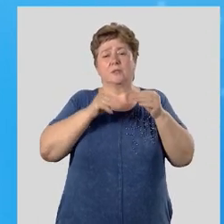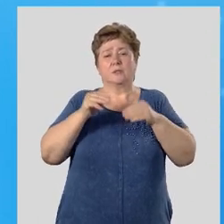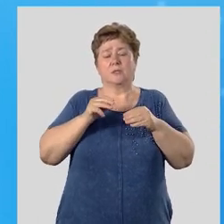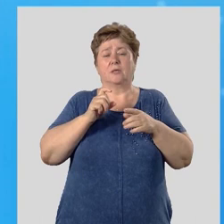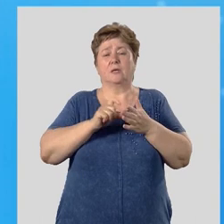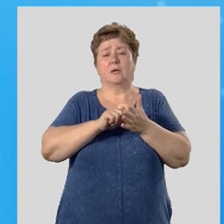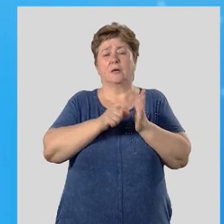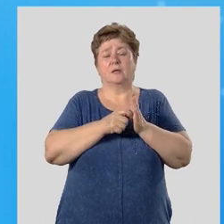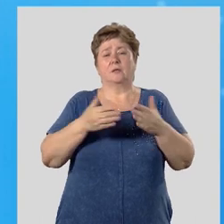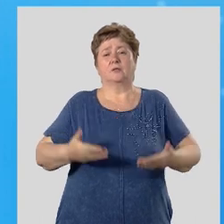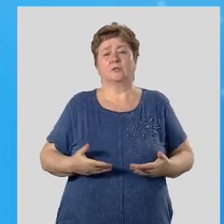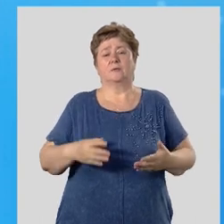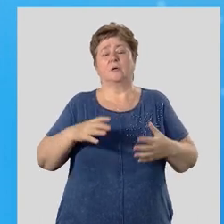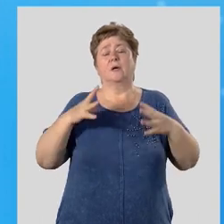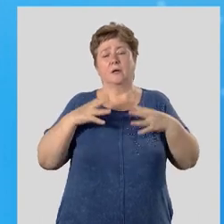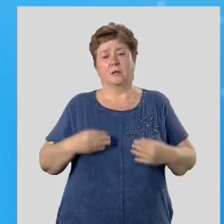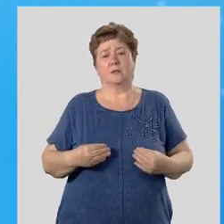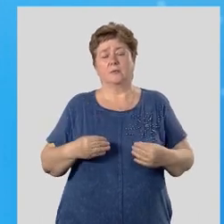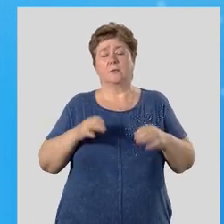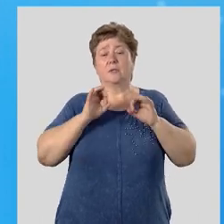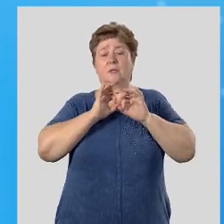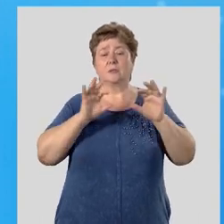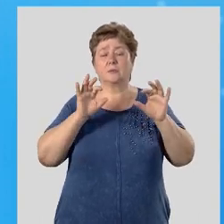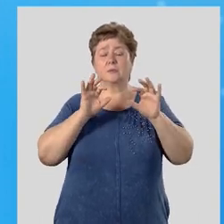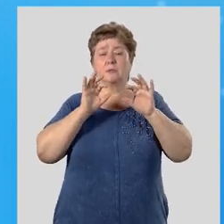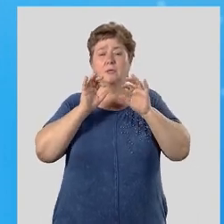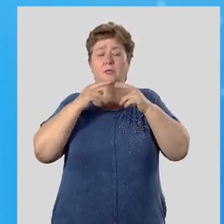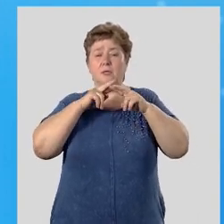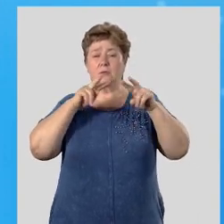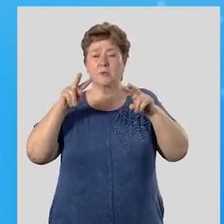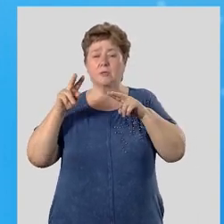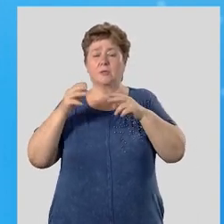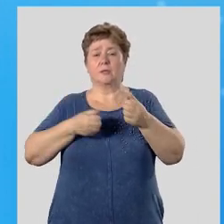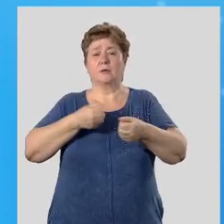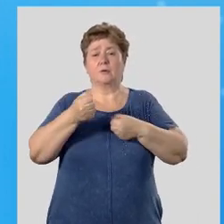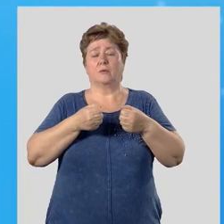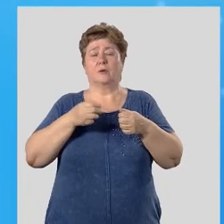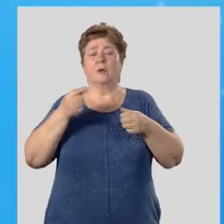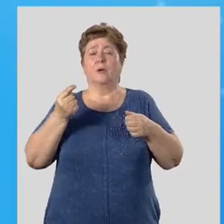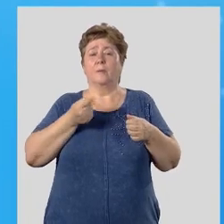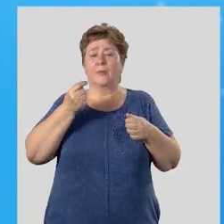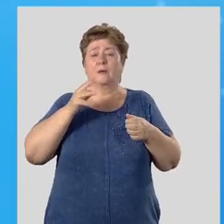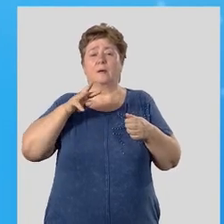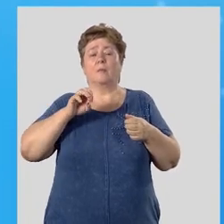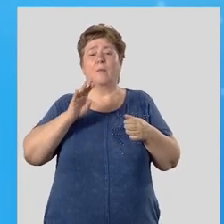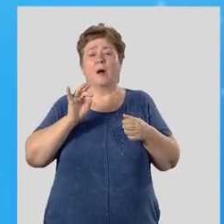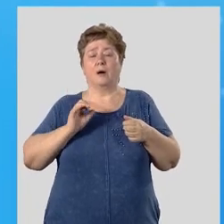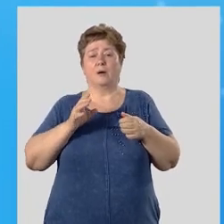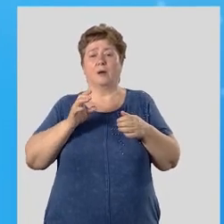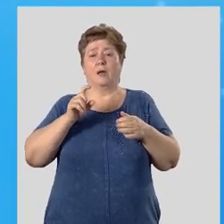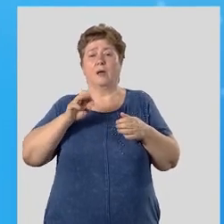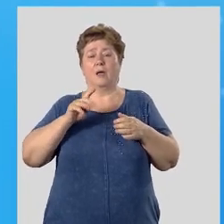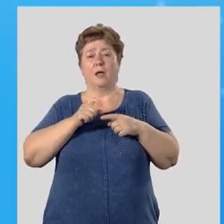состоят клетки живых организмов. Рассмотрели роль макро- и микроэлементов в